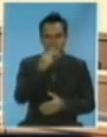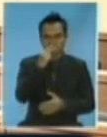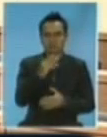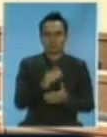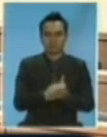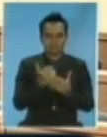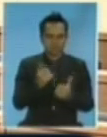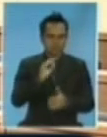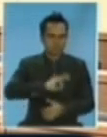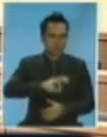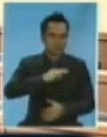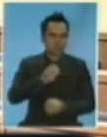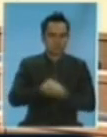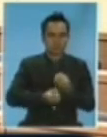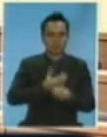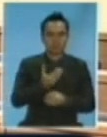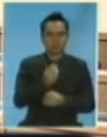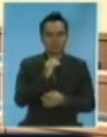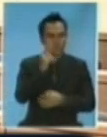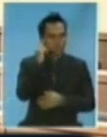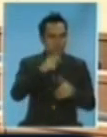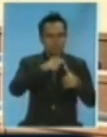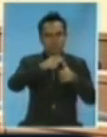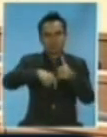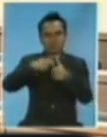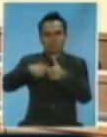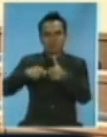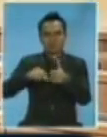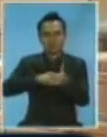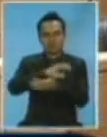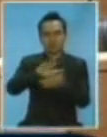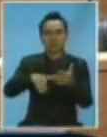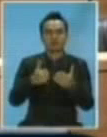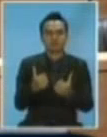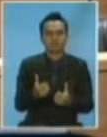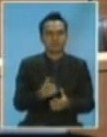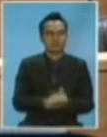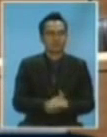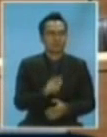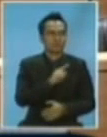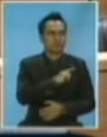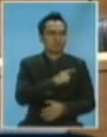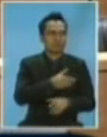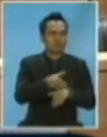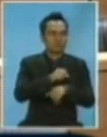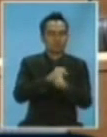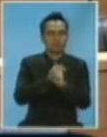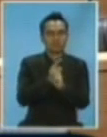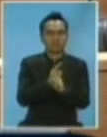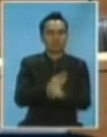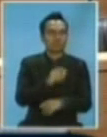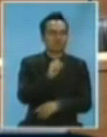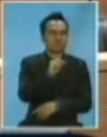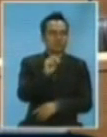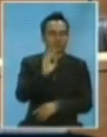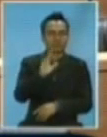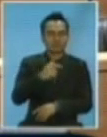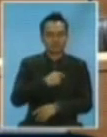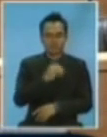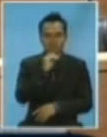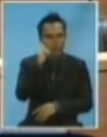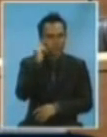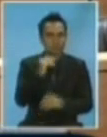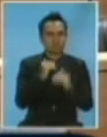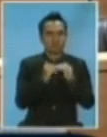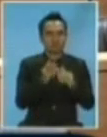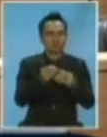จากว่ากรรมาธิการส่วนใหญ่นั้นเห็นว่าการกำหนดให้ประชาชนยื่นฟ้องได้เพียงชั้นอุทธรณ์จะเป็นการจำกัดสิทธิของประชาชนในการ